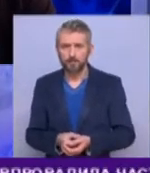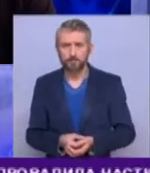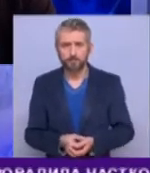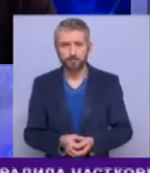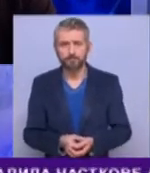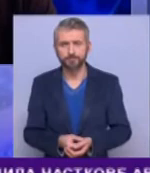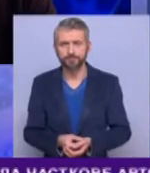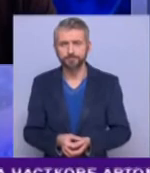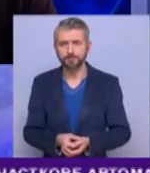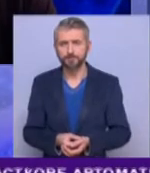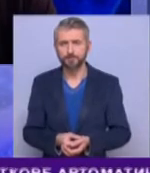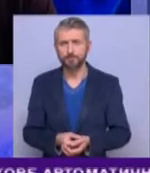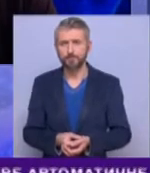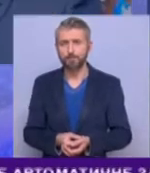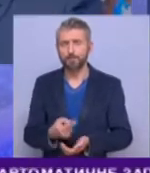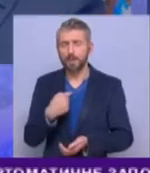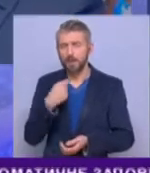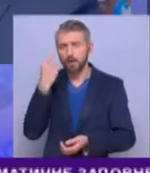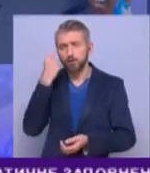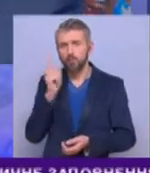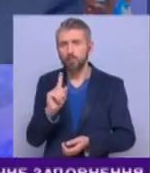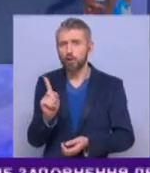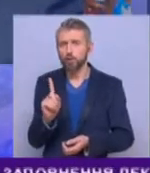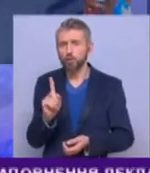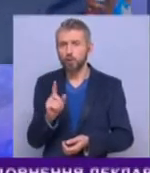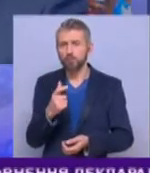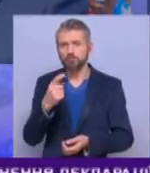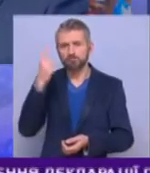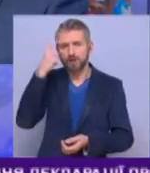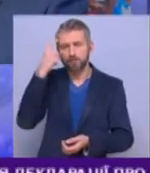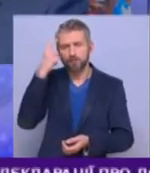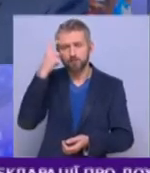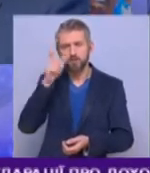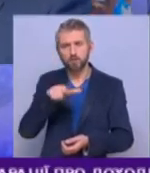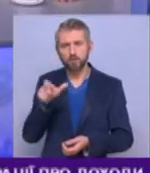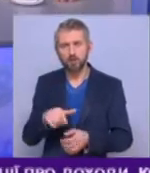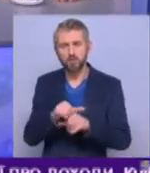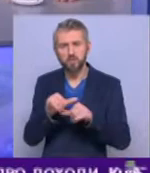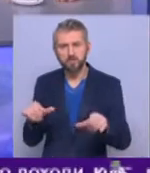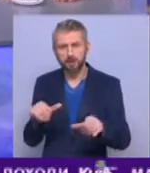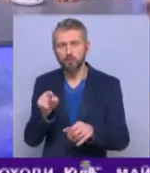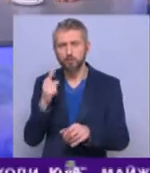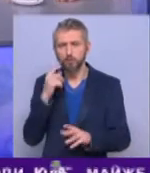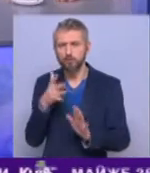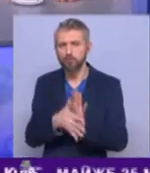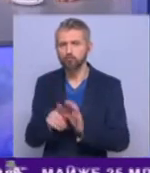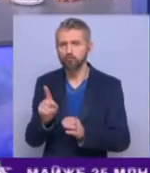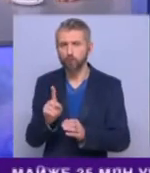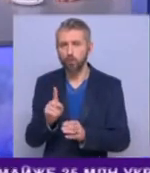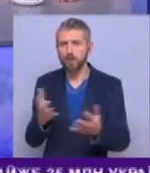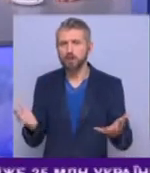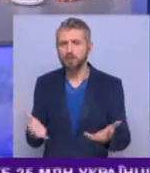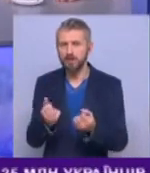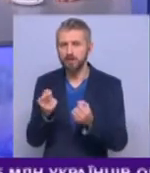тих людей, аргументи знайшли. Я думаю, що самосвідомість людей росте, і вони розуміють, що спасіння,